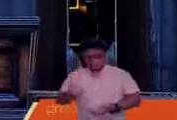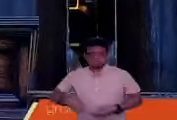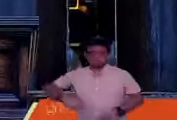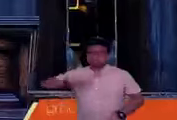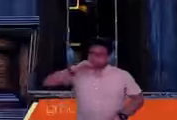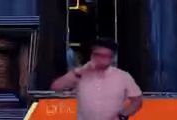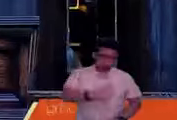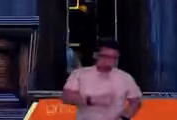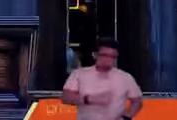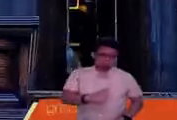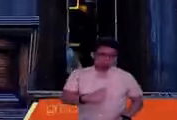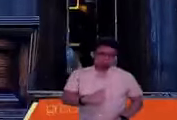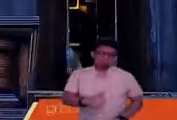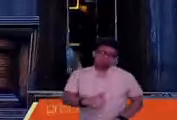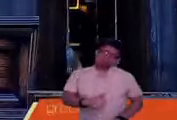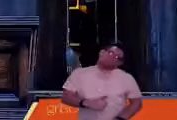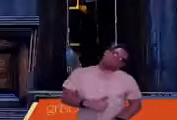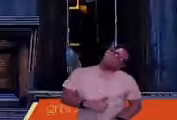mong hinambog.